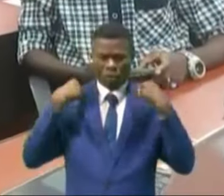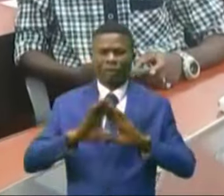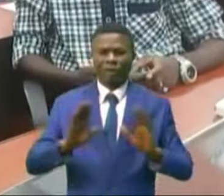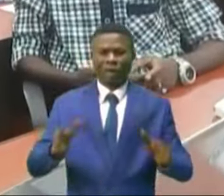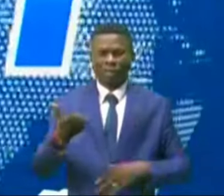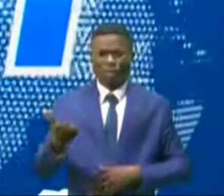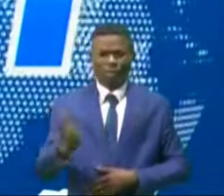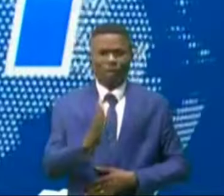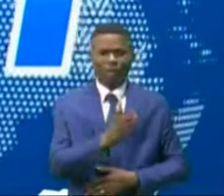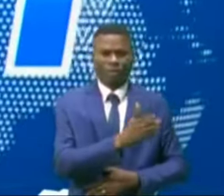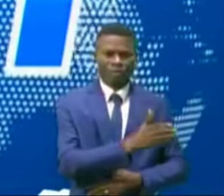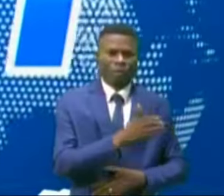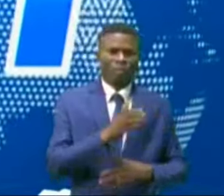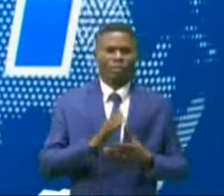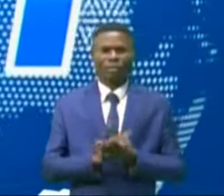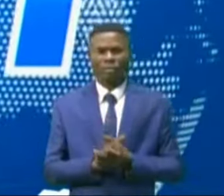compétente.